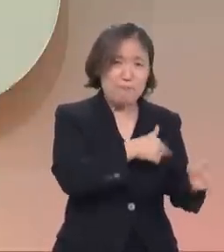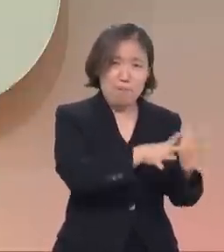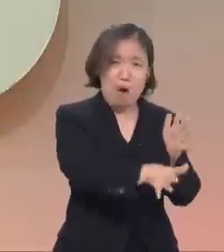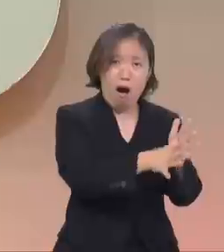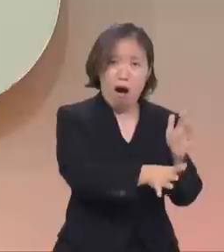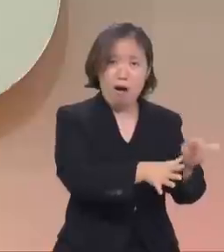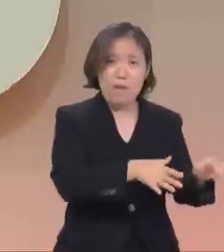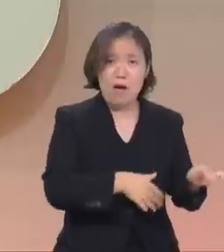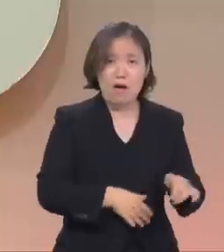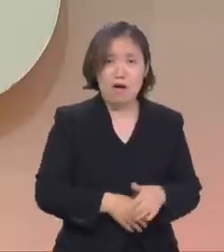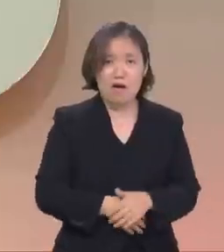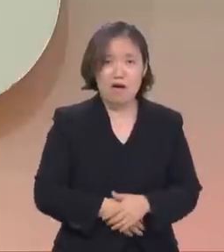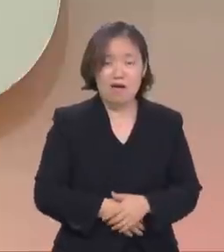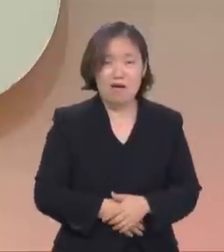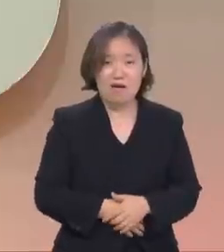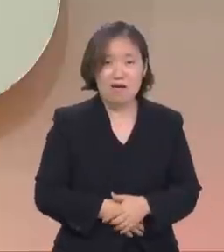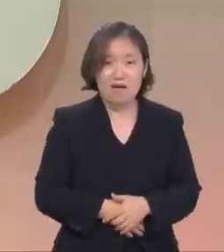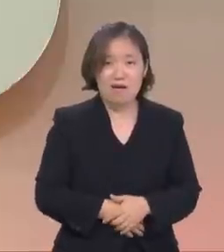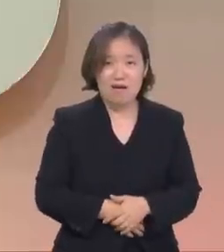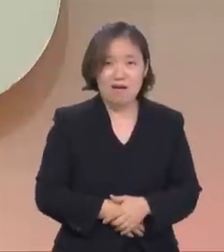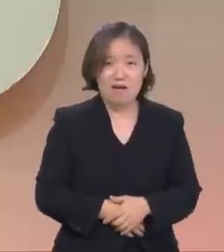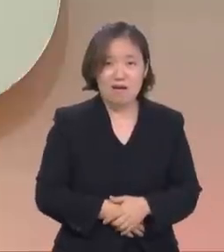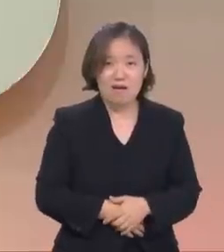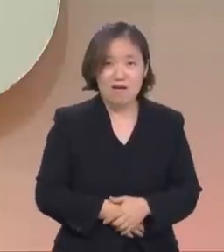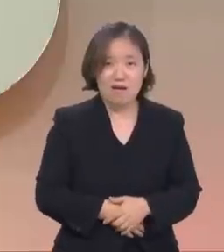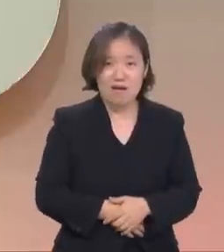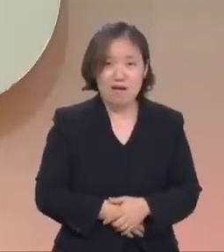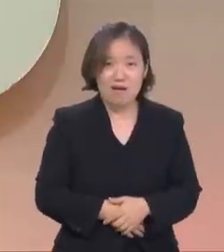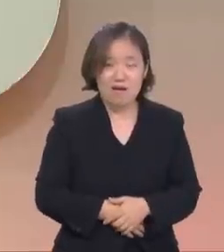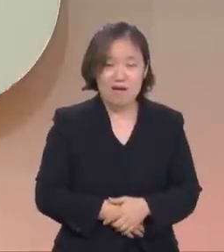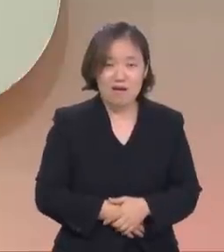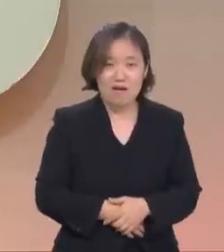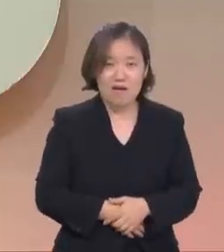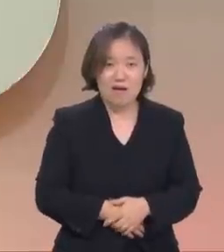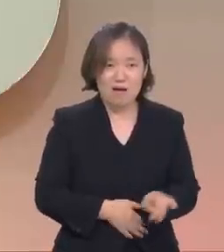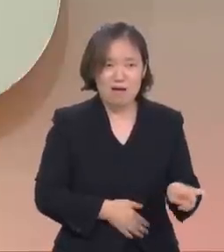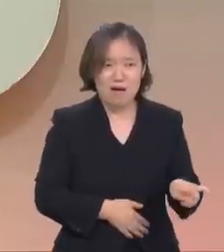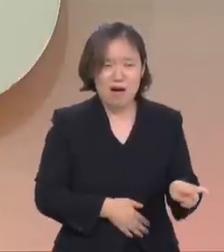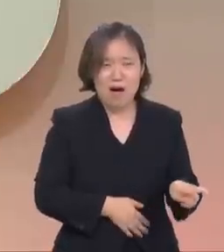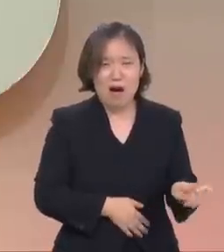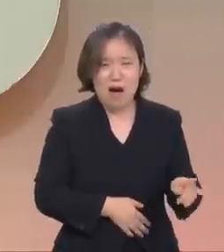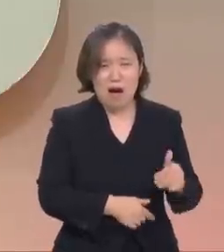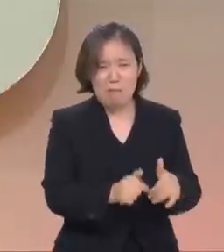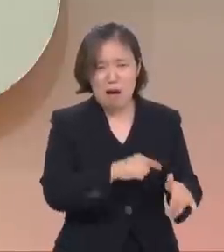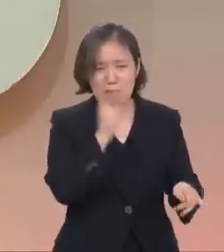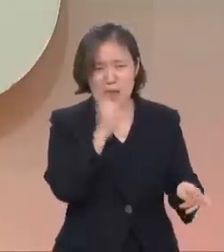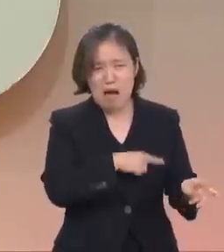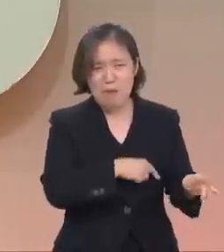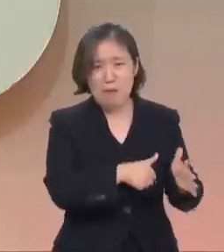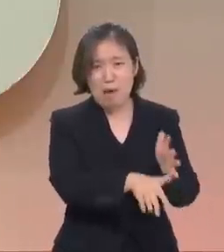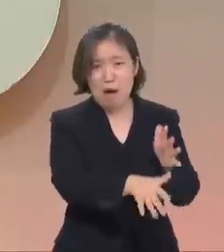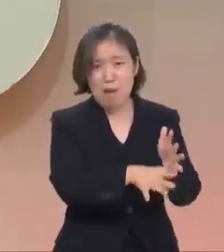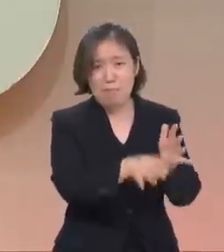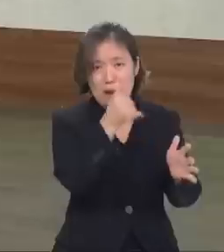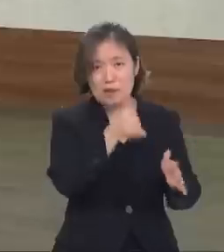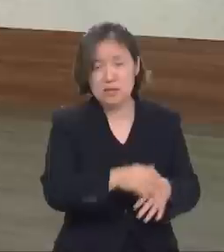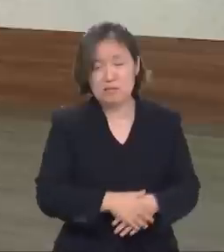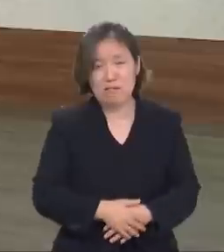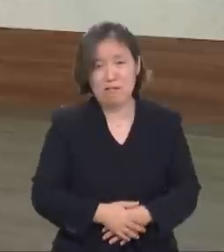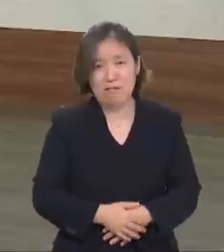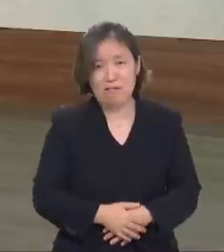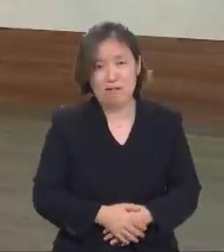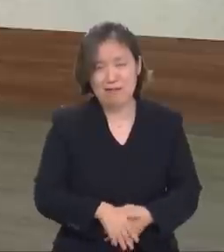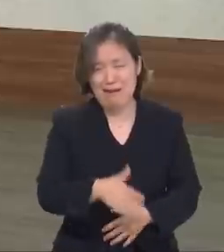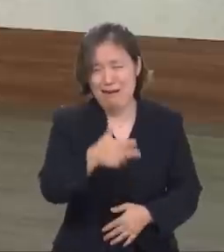지금 법이 발전한 현대사회에서도 도저히 말이 통하지 않는 그런 포악한 사람들 있잖아요 옛날